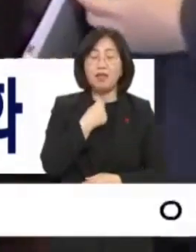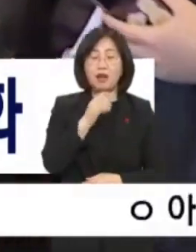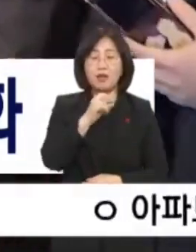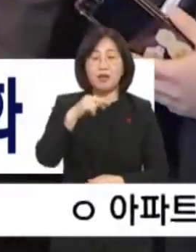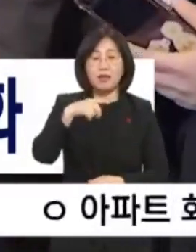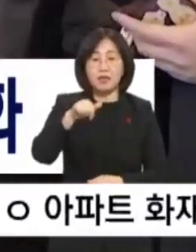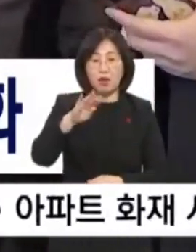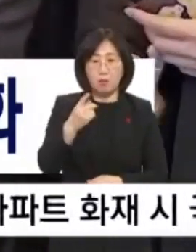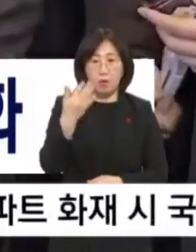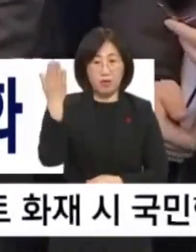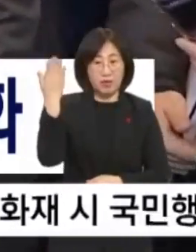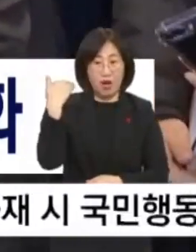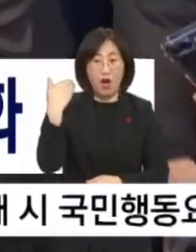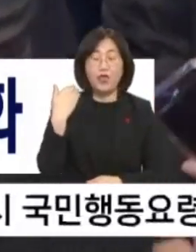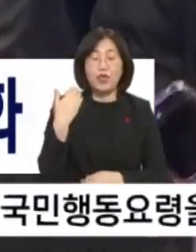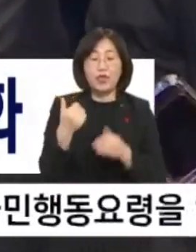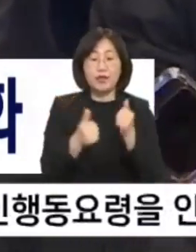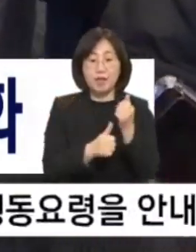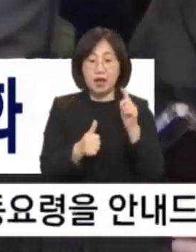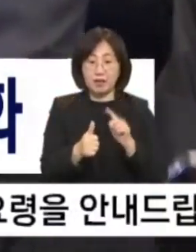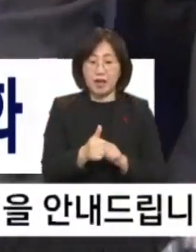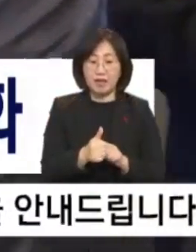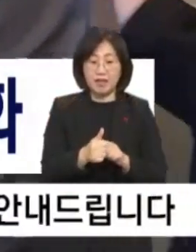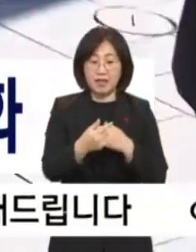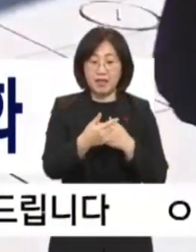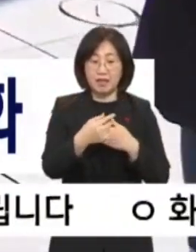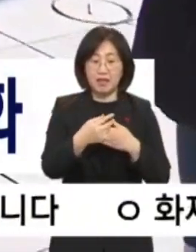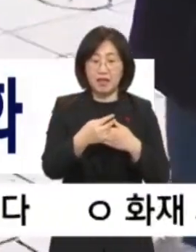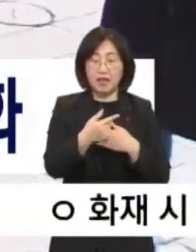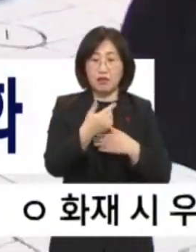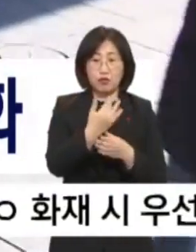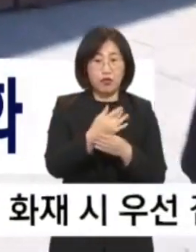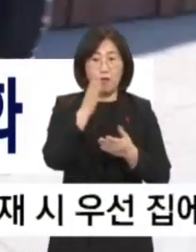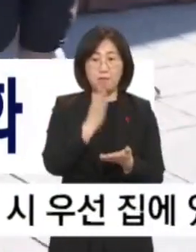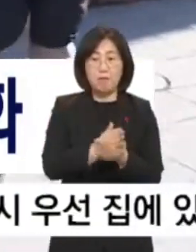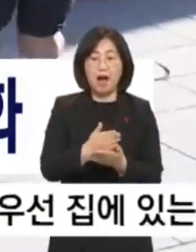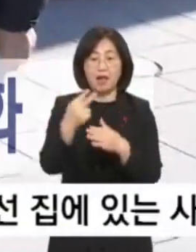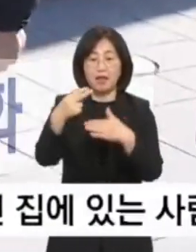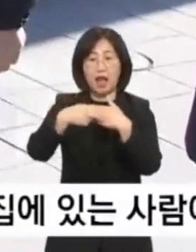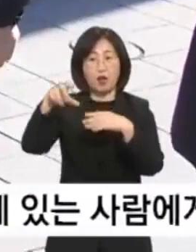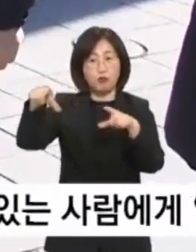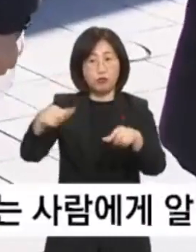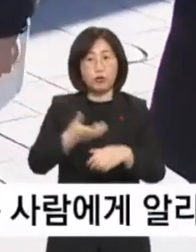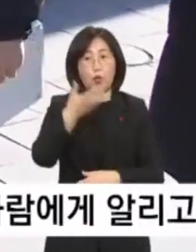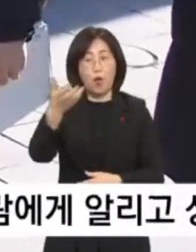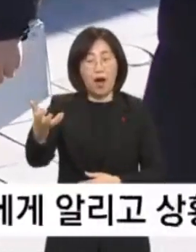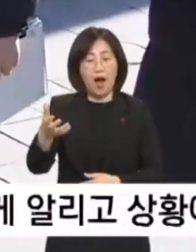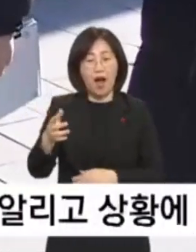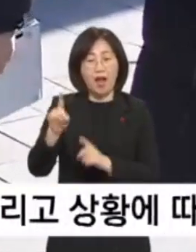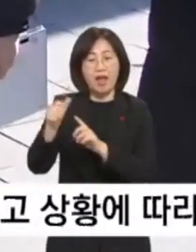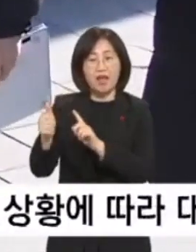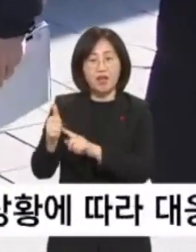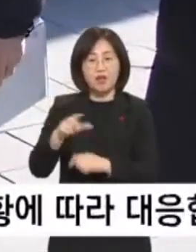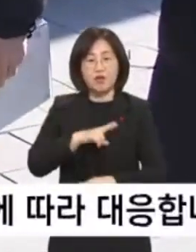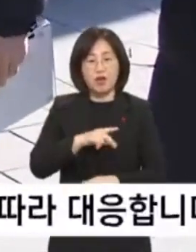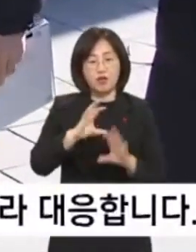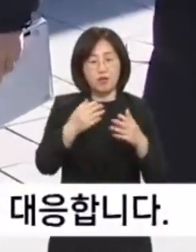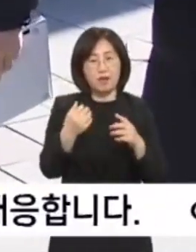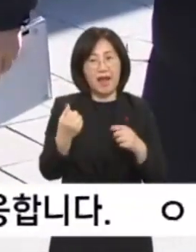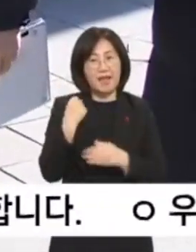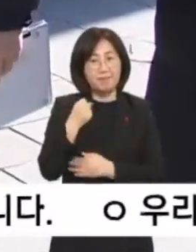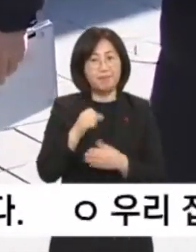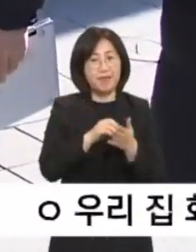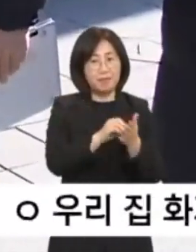대전 부시장이 근 지역를 대덕로 기기로 해이 의원 국민임 입당을 대비한 사전 작업이